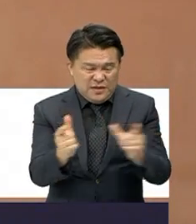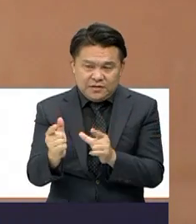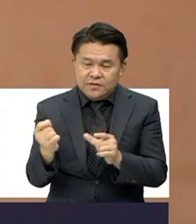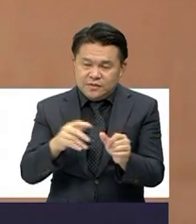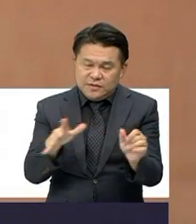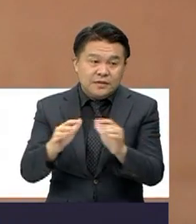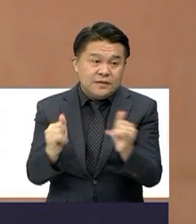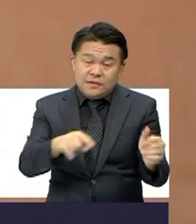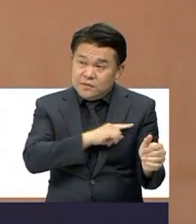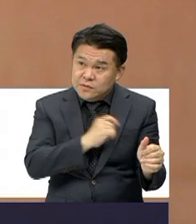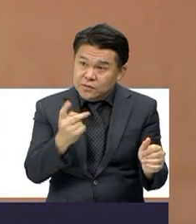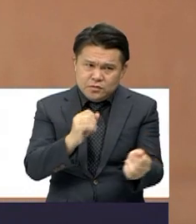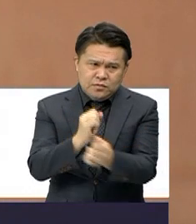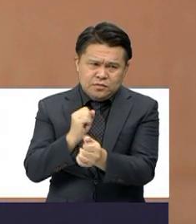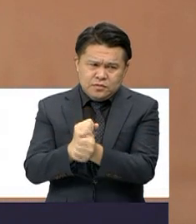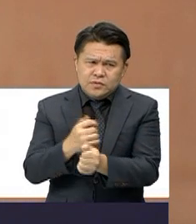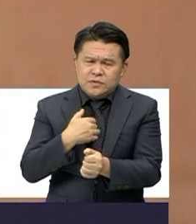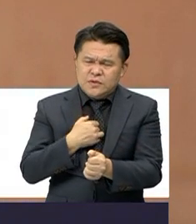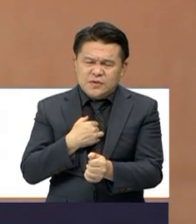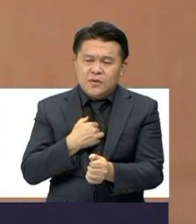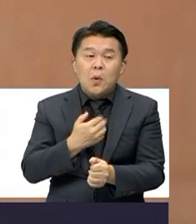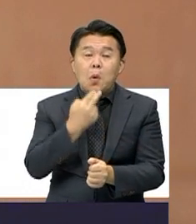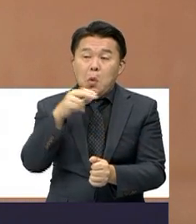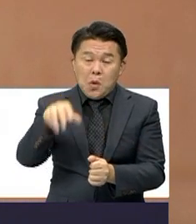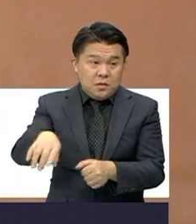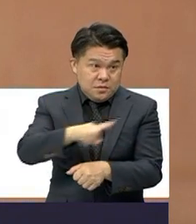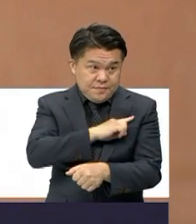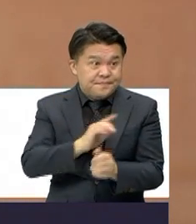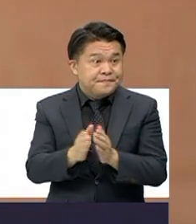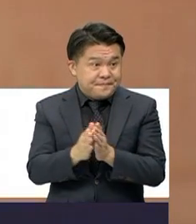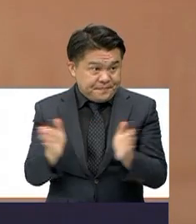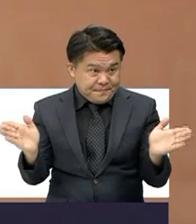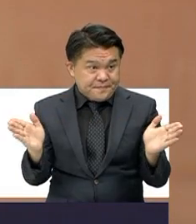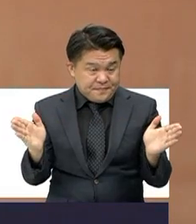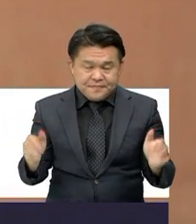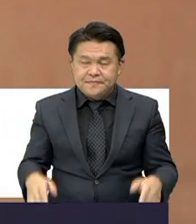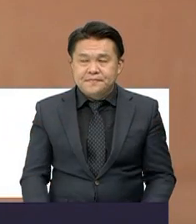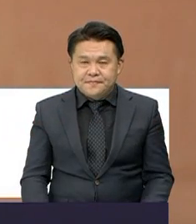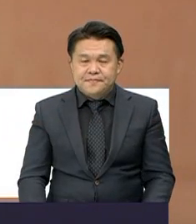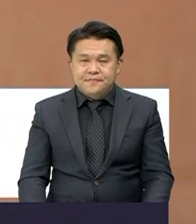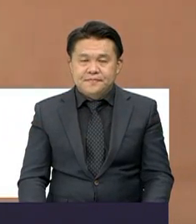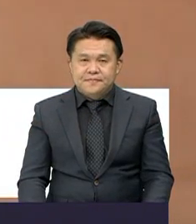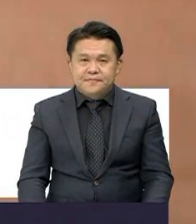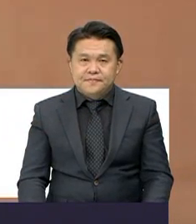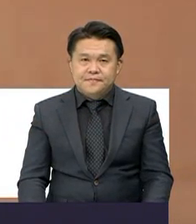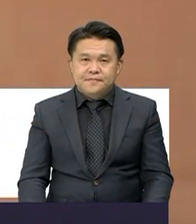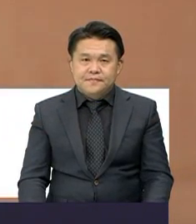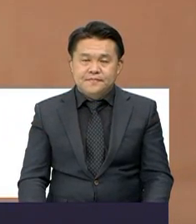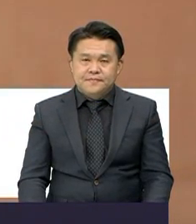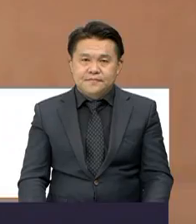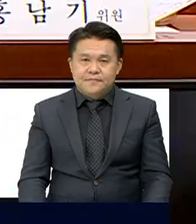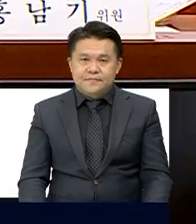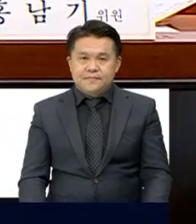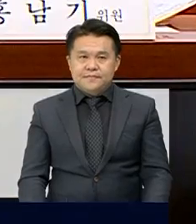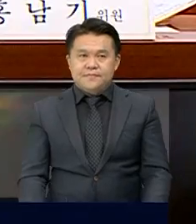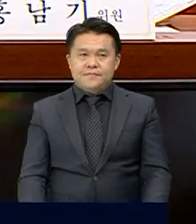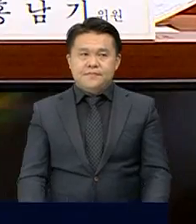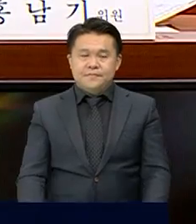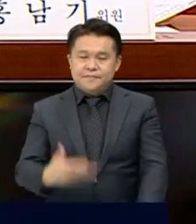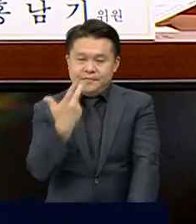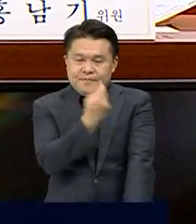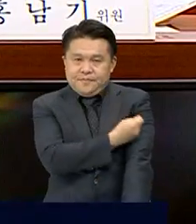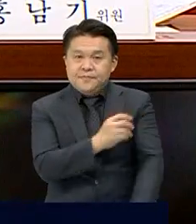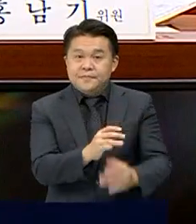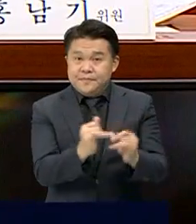계층부터 그리고 감염 확산의 위험이 낮은 시설부터 과감하고 적극적으로 지원할 예정입니다. 접종